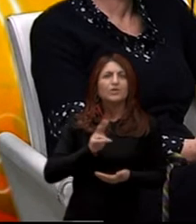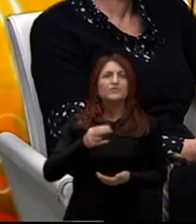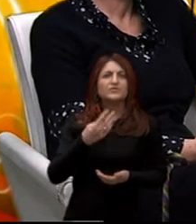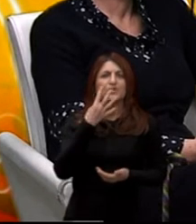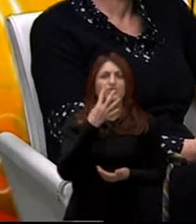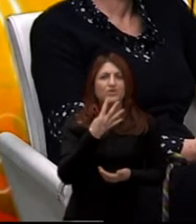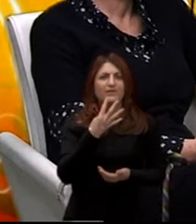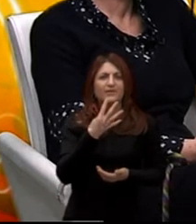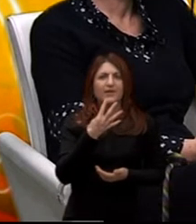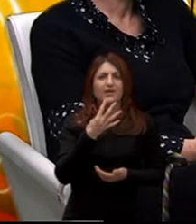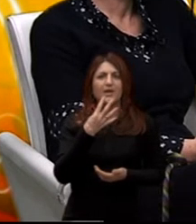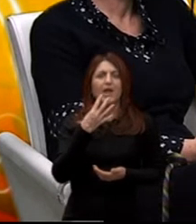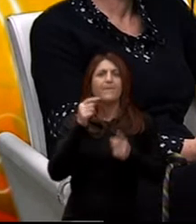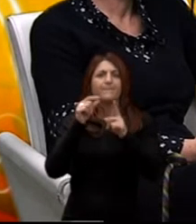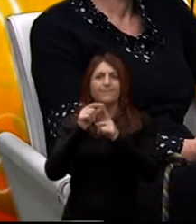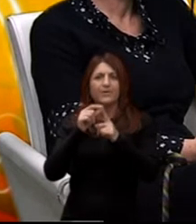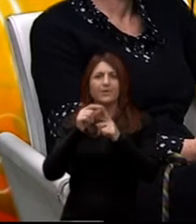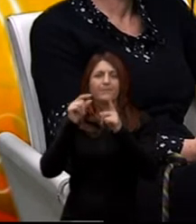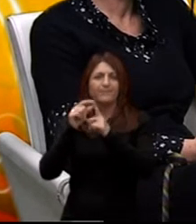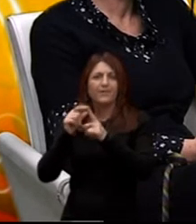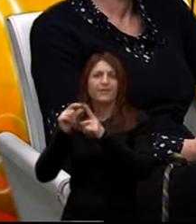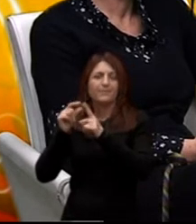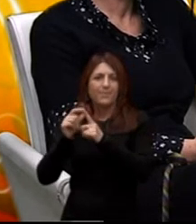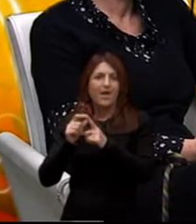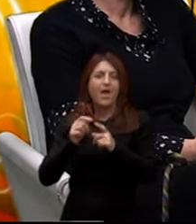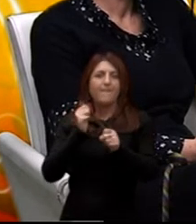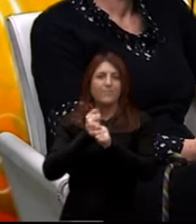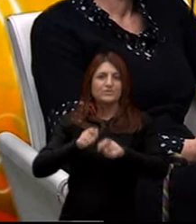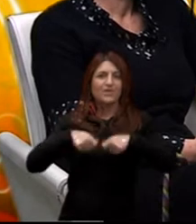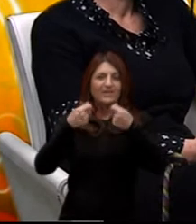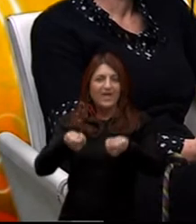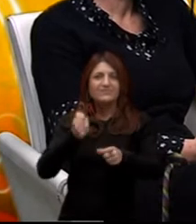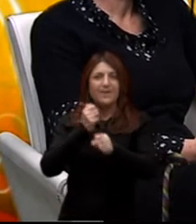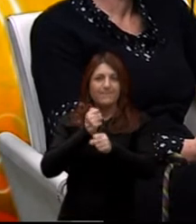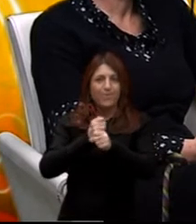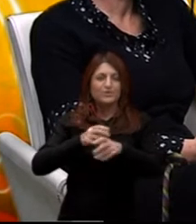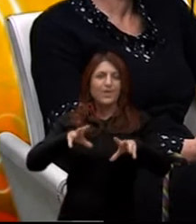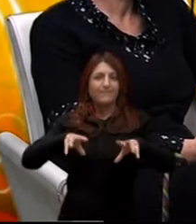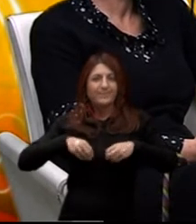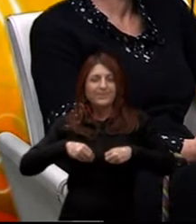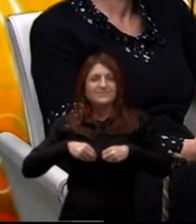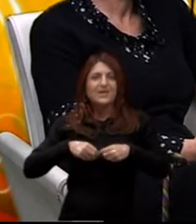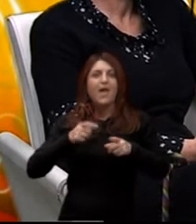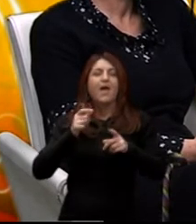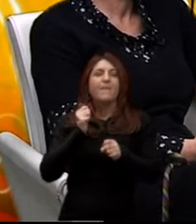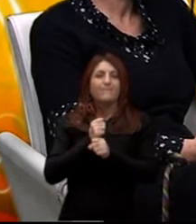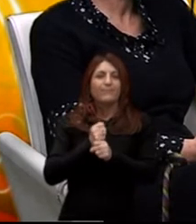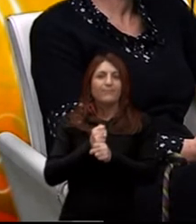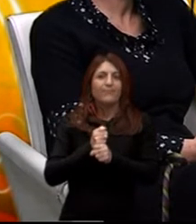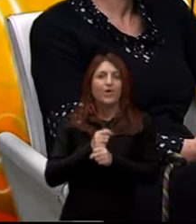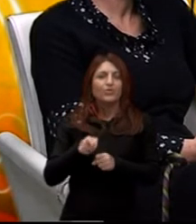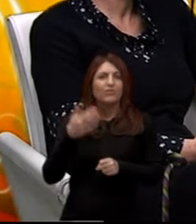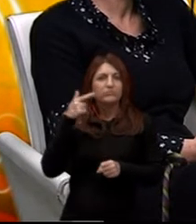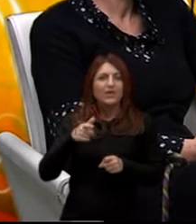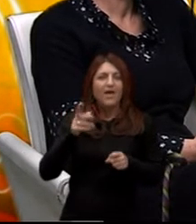je podrška poslodavci, posloprimci, posao. I to 4P. Je bio, da, to je bio jedan evropski projekt.